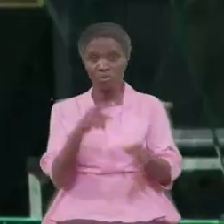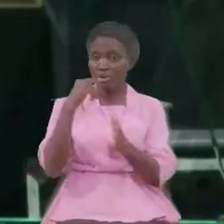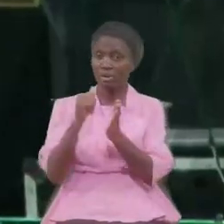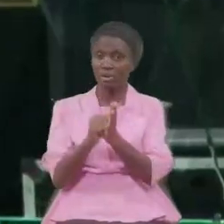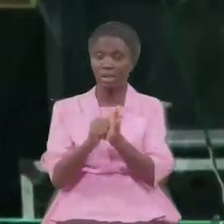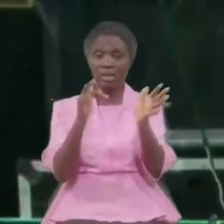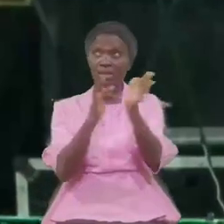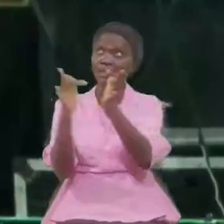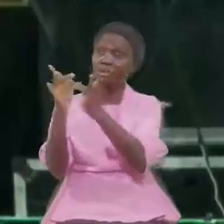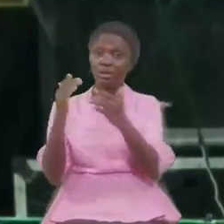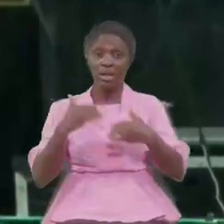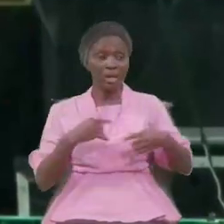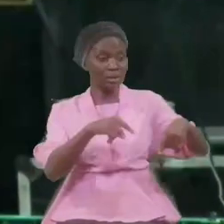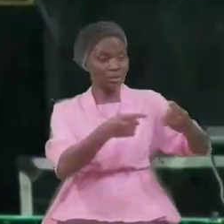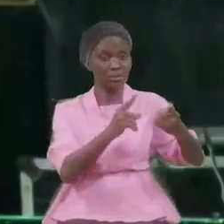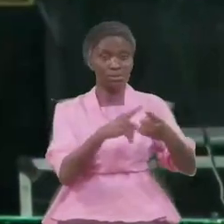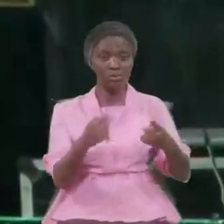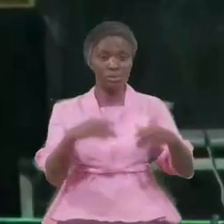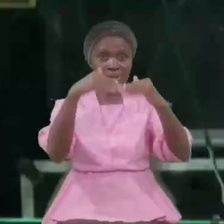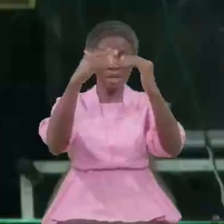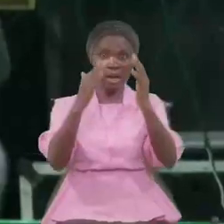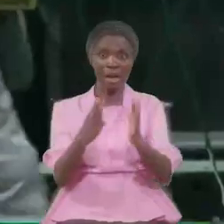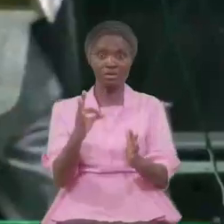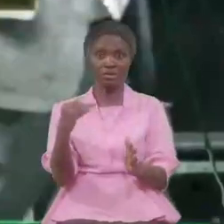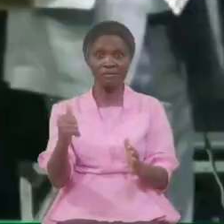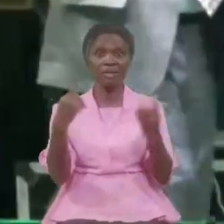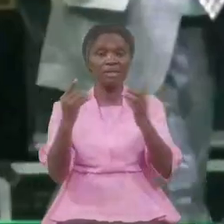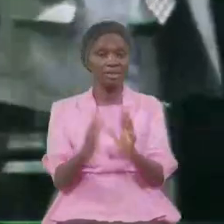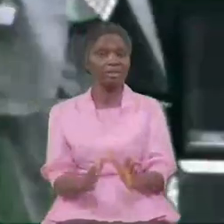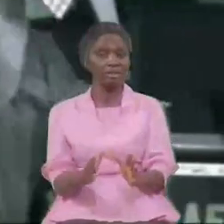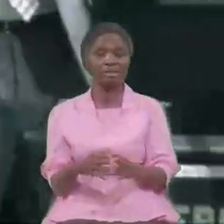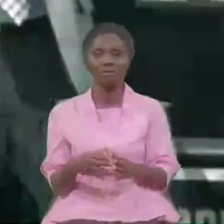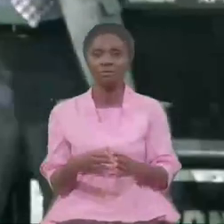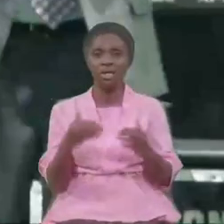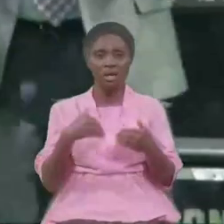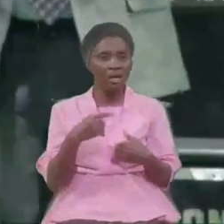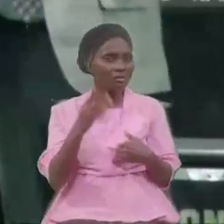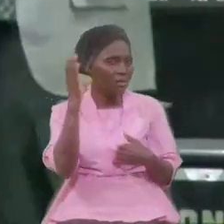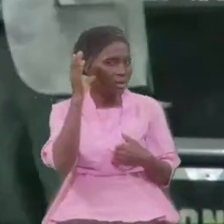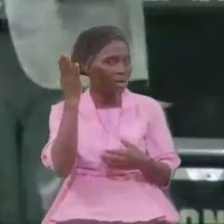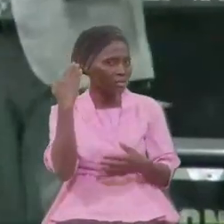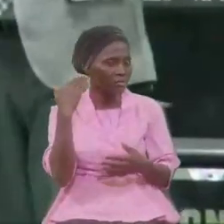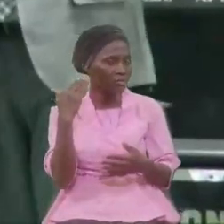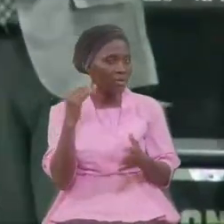Ceux qui le connaissaient ont commenté disant que Jésus est allé dans la maison d'un pécheur. N'avez-vous pas appris